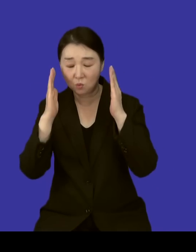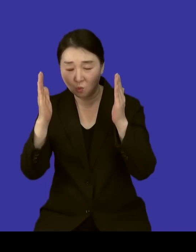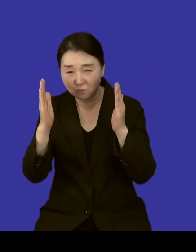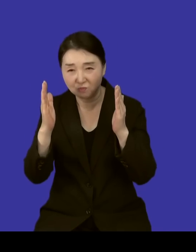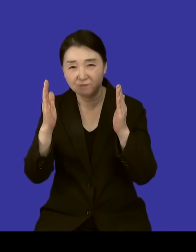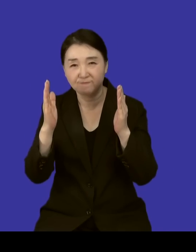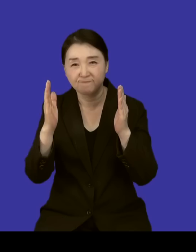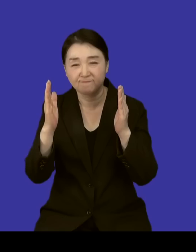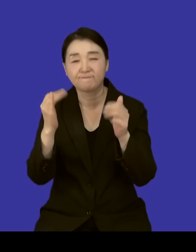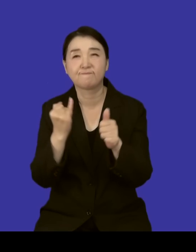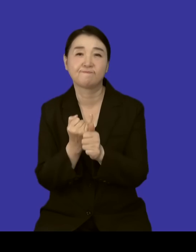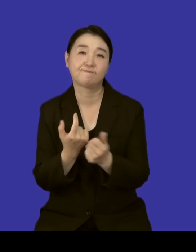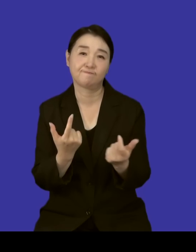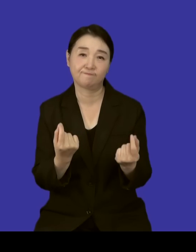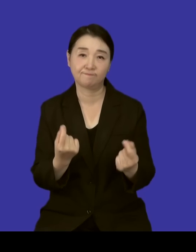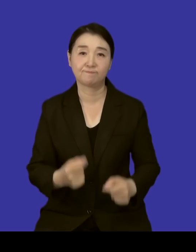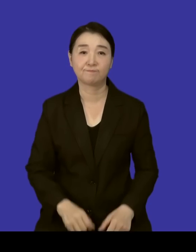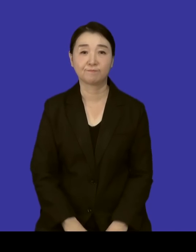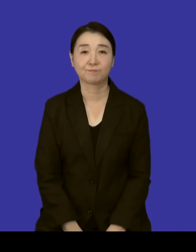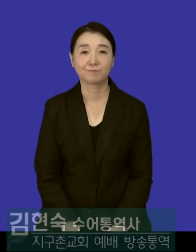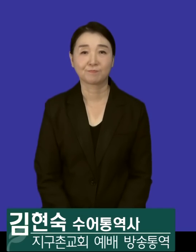결혼했구나.